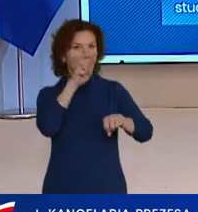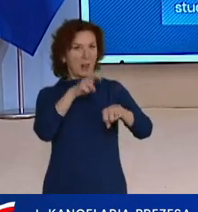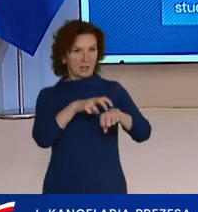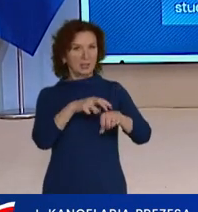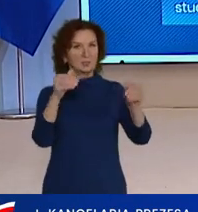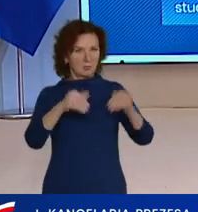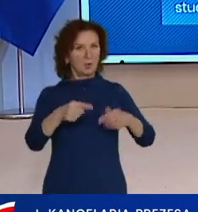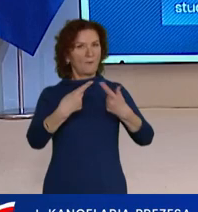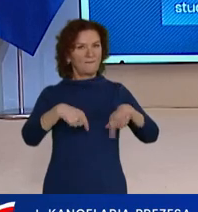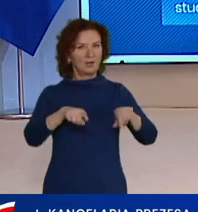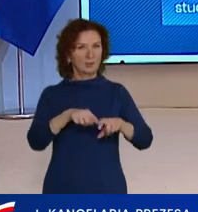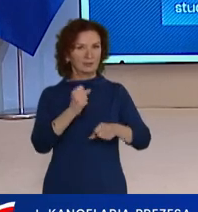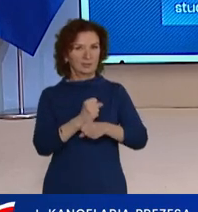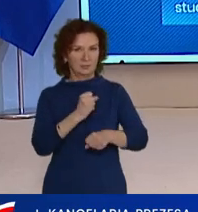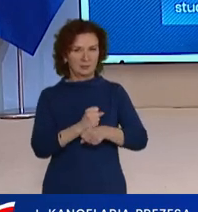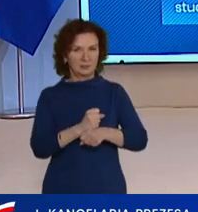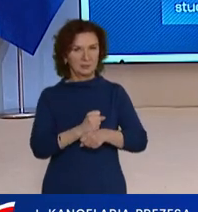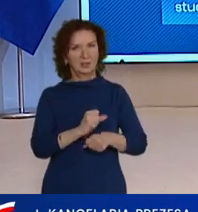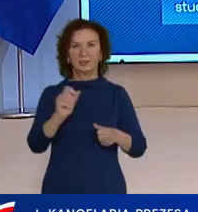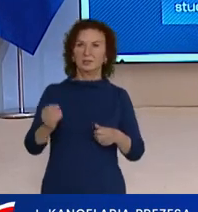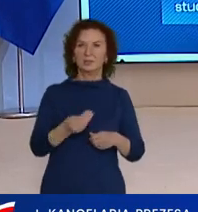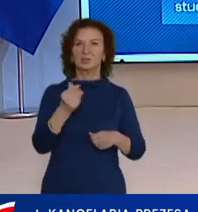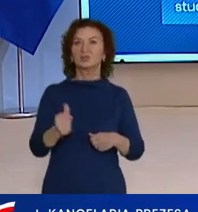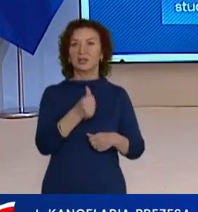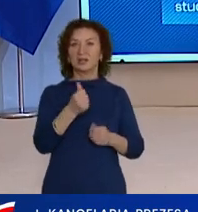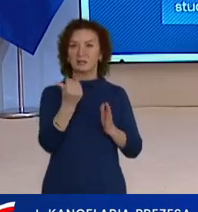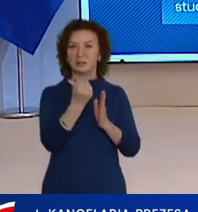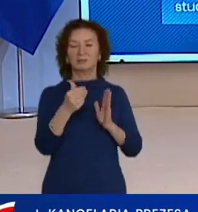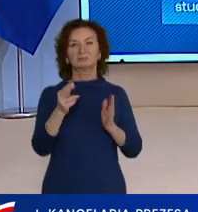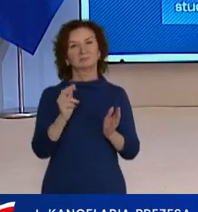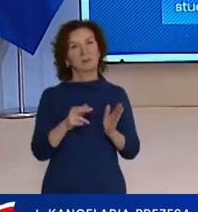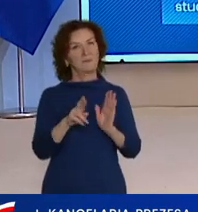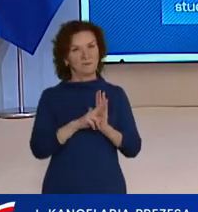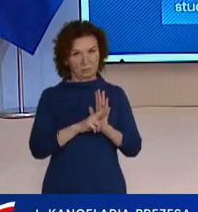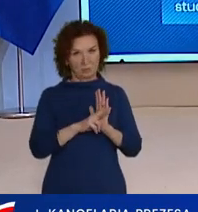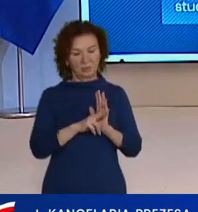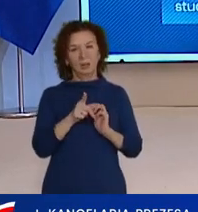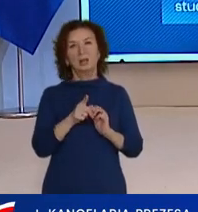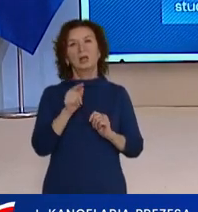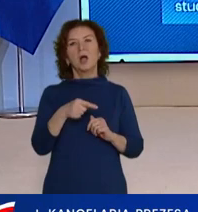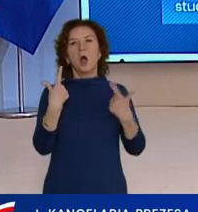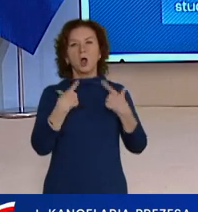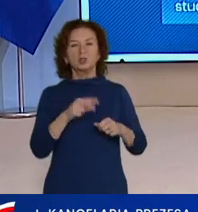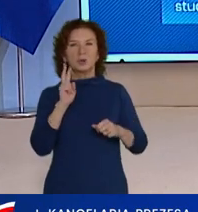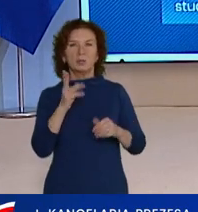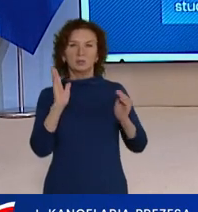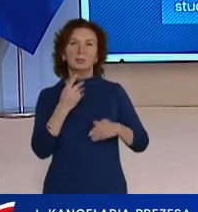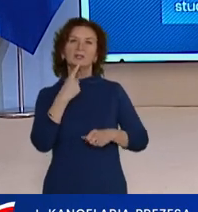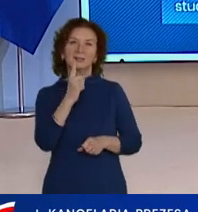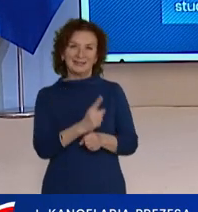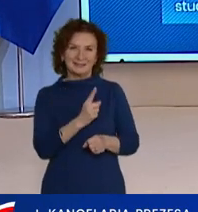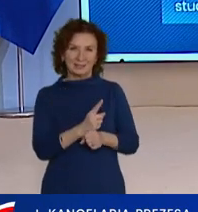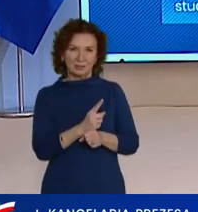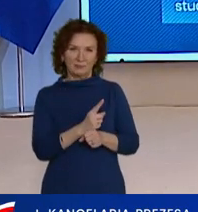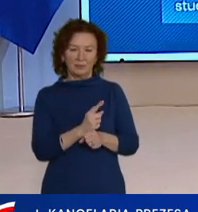wykonywać, ale jednocześnie jest jeszcze jeden warunek, że osoby, które będą dopuszczone do tej kwalifikacji